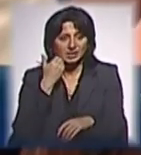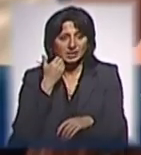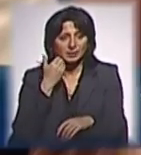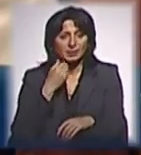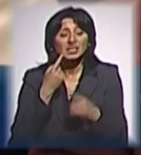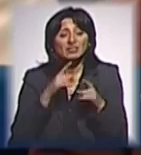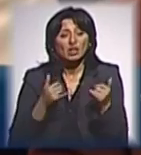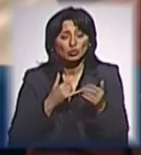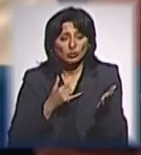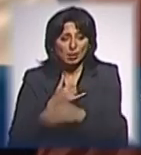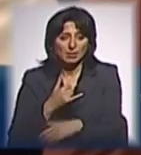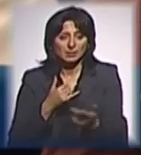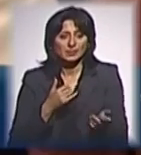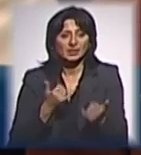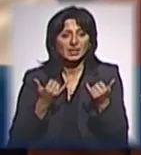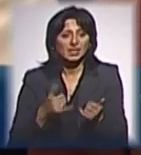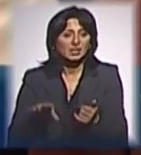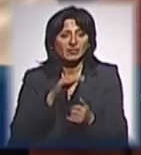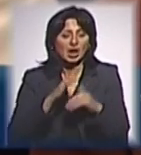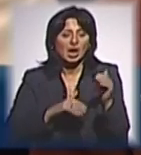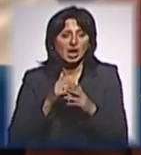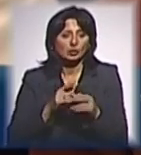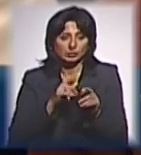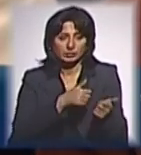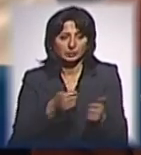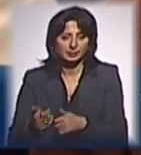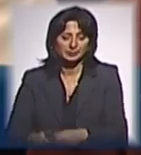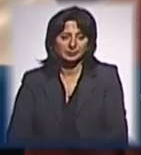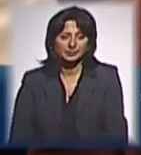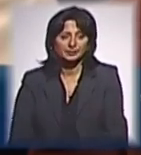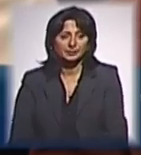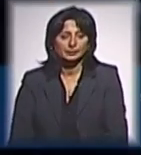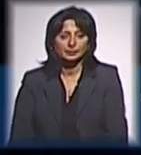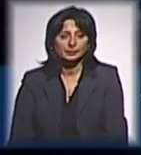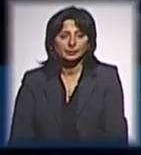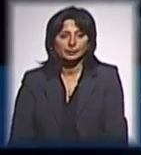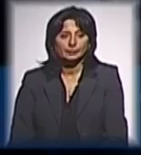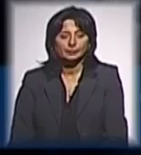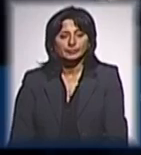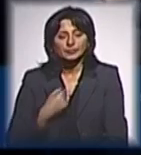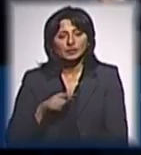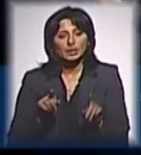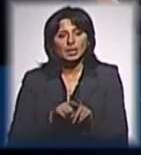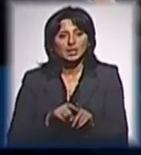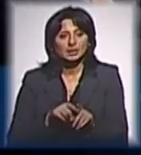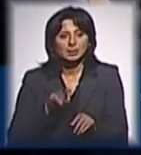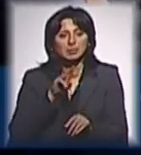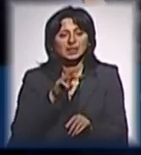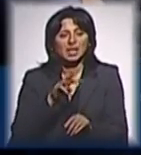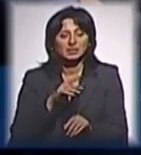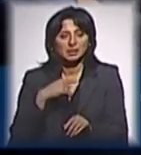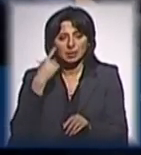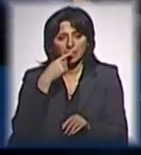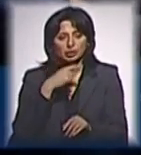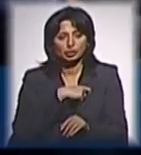სამარცხვინო ხელისუფლების შემწეობა არის დღეს ყველა კატეგორიისათვის პრაქტიკულად თბილისში. დიდი მადლობა. ჩვენთან ასევე არის მთაწმინდის